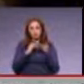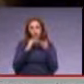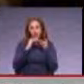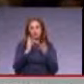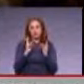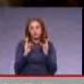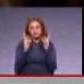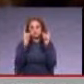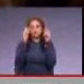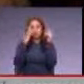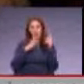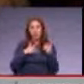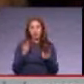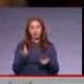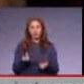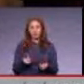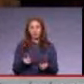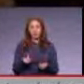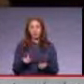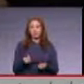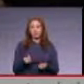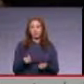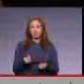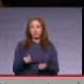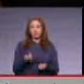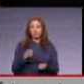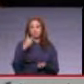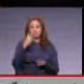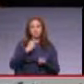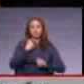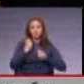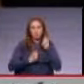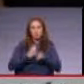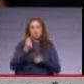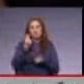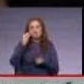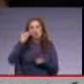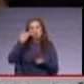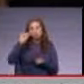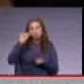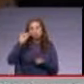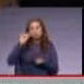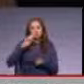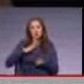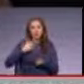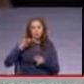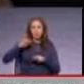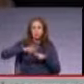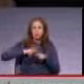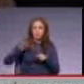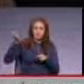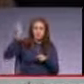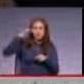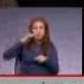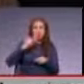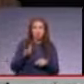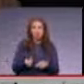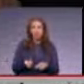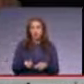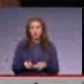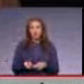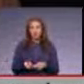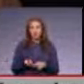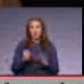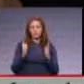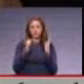انا لما شفت يعني كويس على الجهود الذاتيه اللي انتوا عاملينها، كويس جدا جدا. لك ثلاث دور، ثلاث